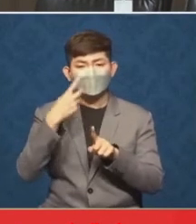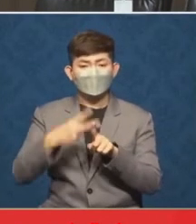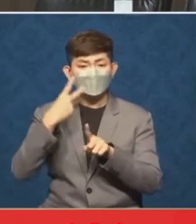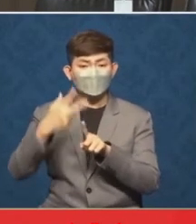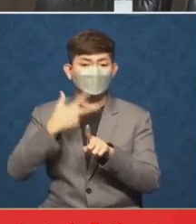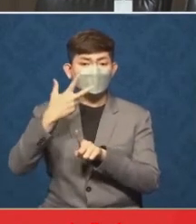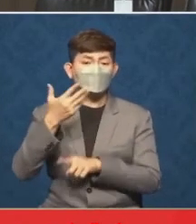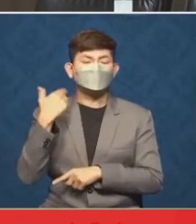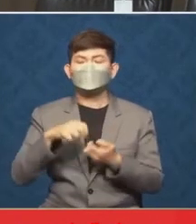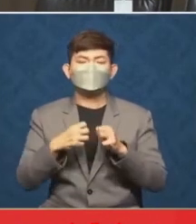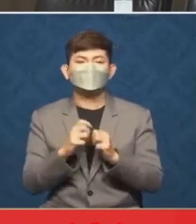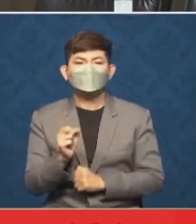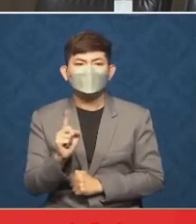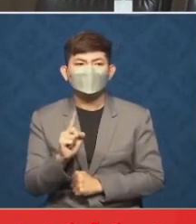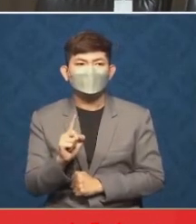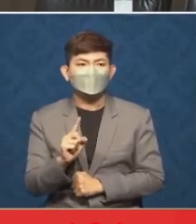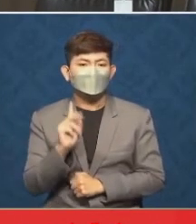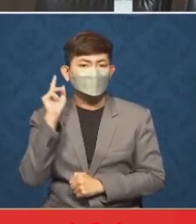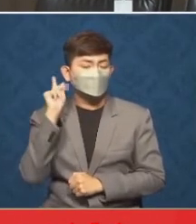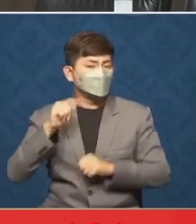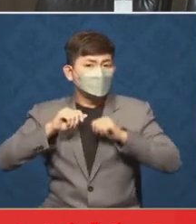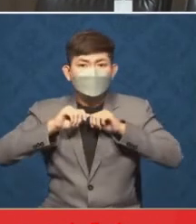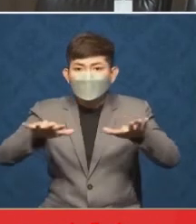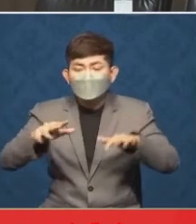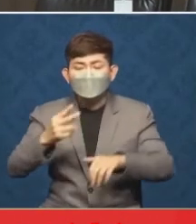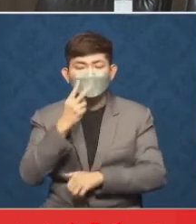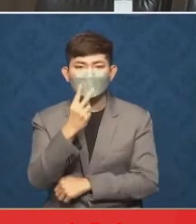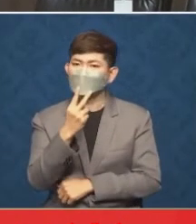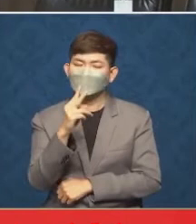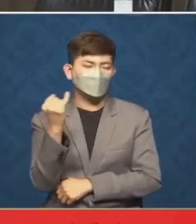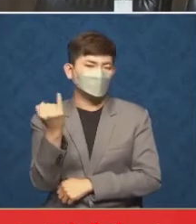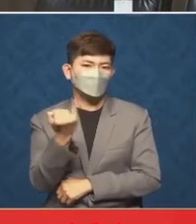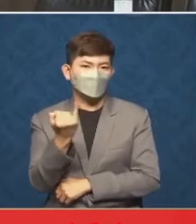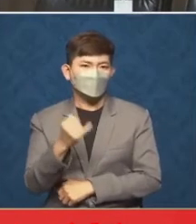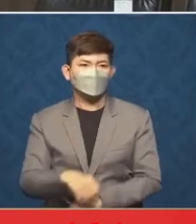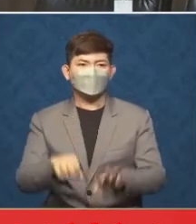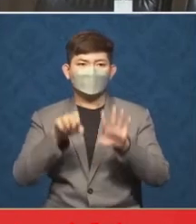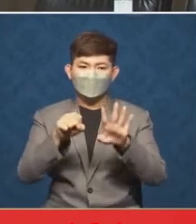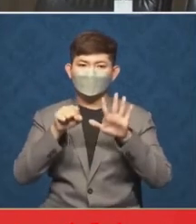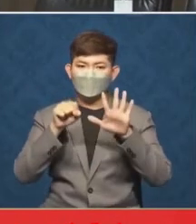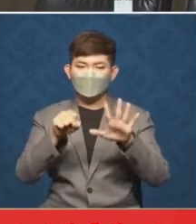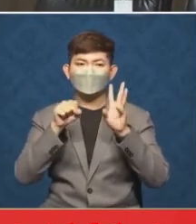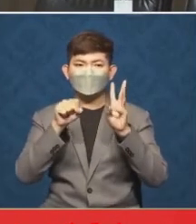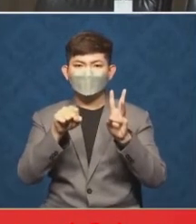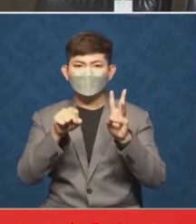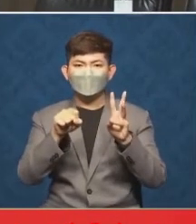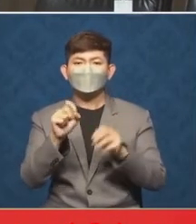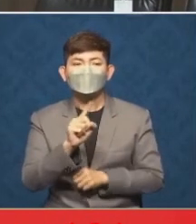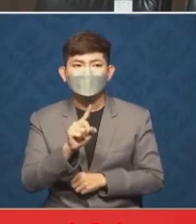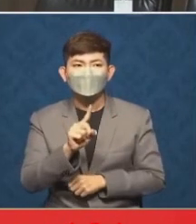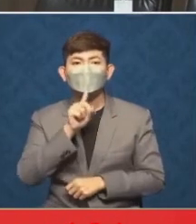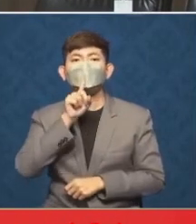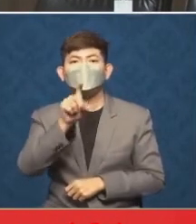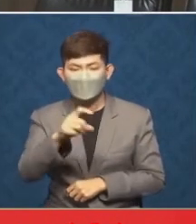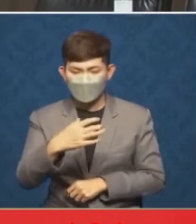ขึ้นเฉาโฉทั่วบ้านทั่วเมืองท่านประธาน 400,000 500,000 600,000 เนี่ยมันเป็นคำถามที่ผมอยากจะถ